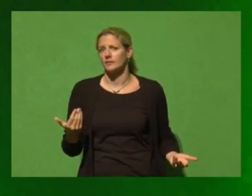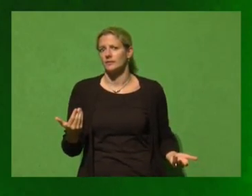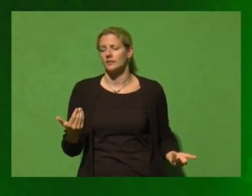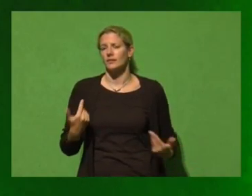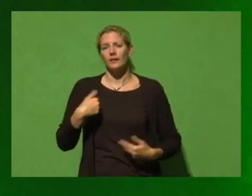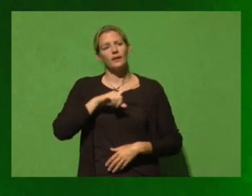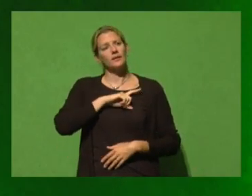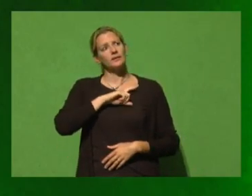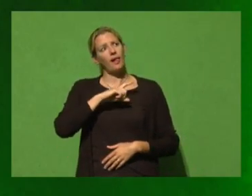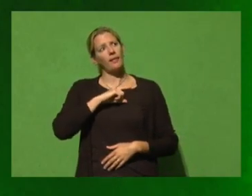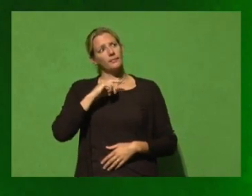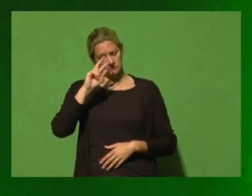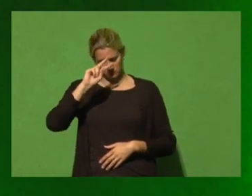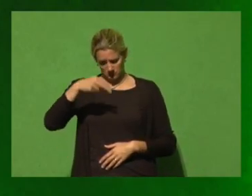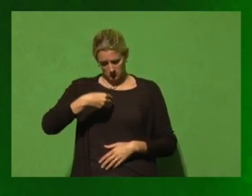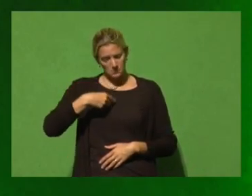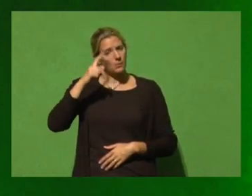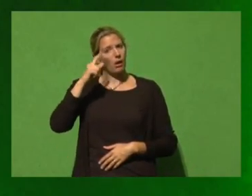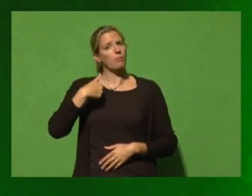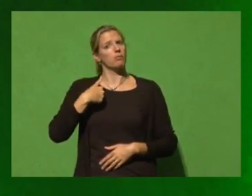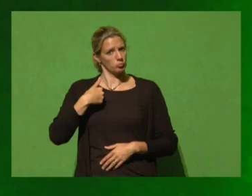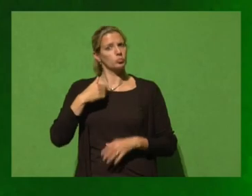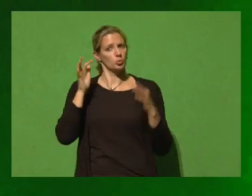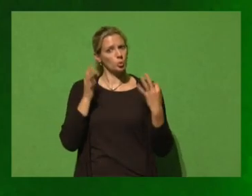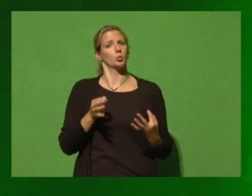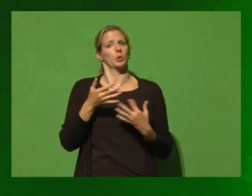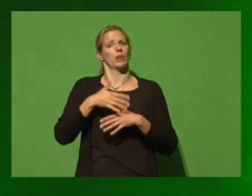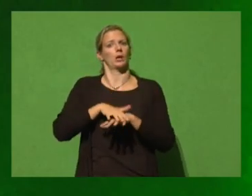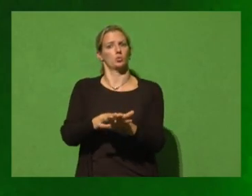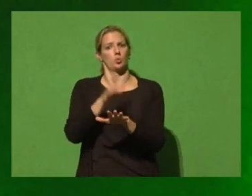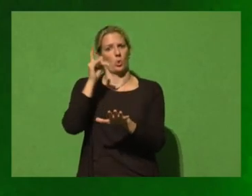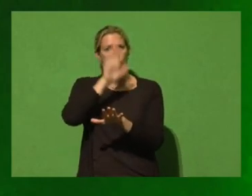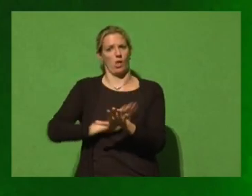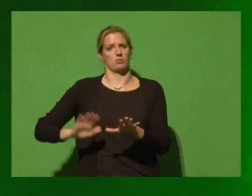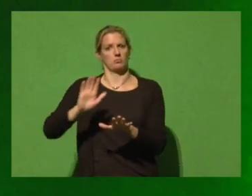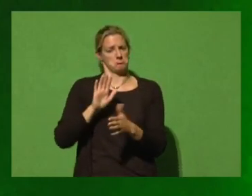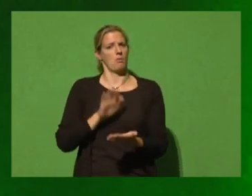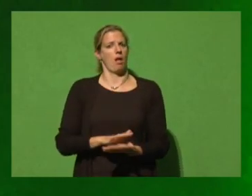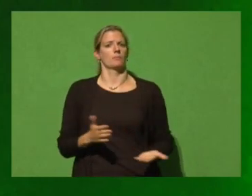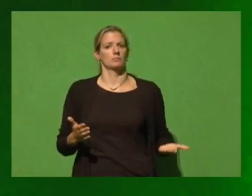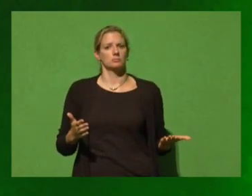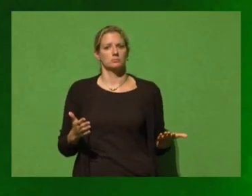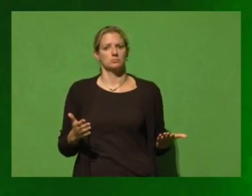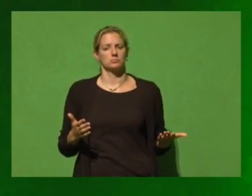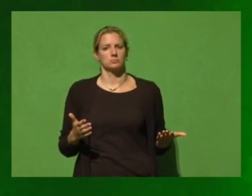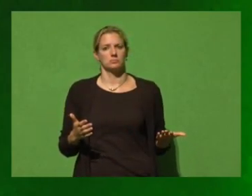Ich sehe mich als gut integrierter Mitbürger, der der Politik der Bündnis 90, die